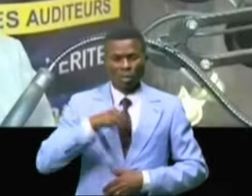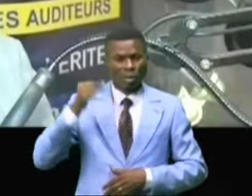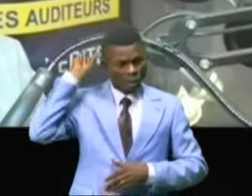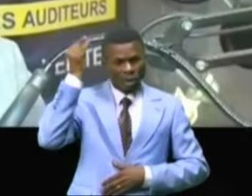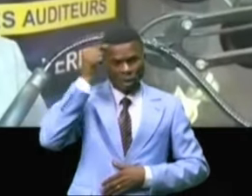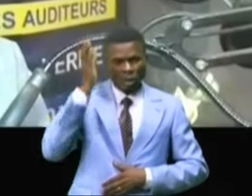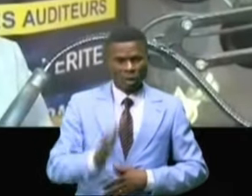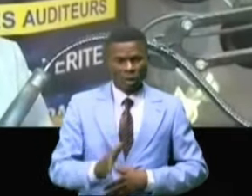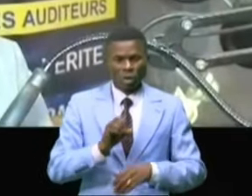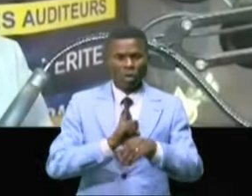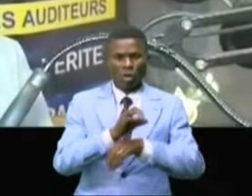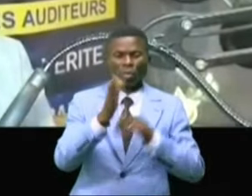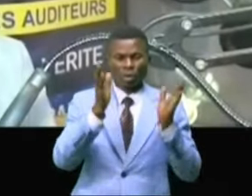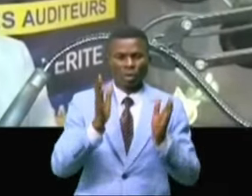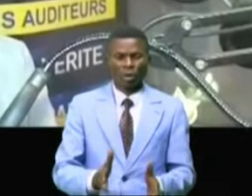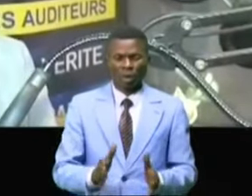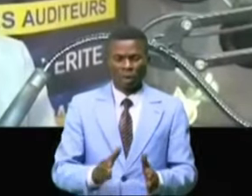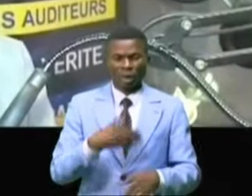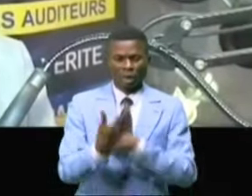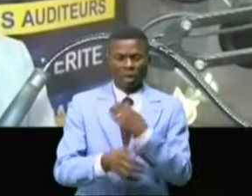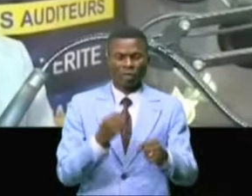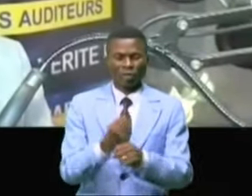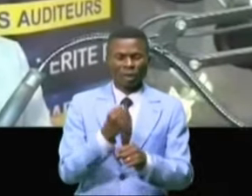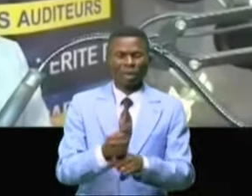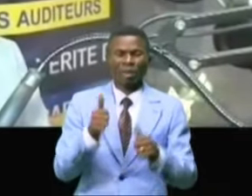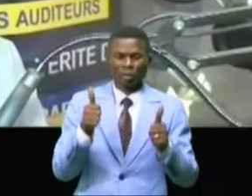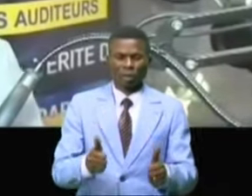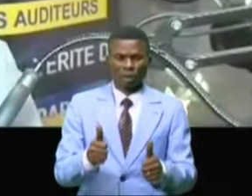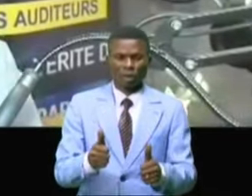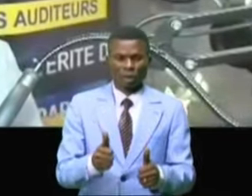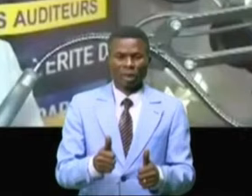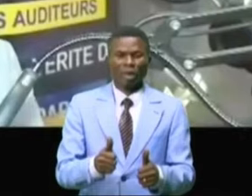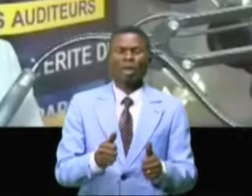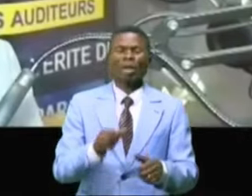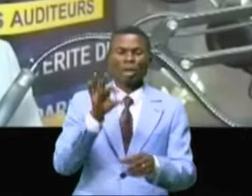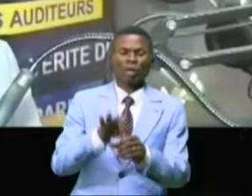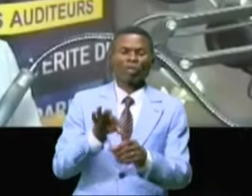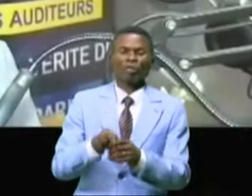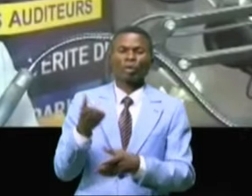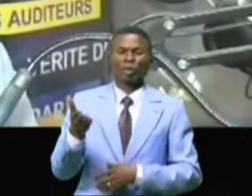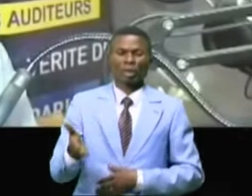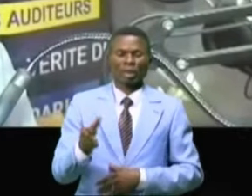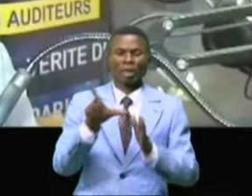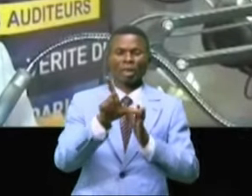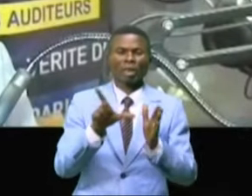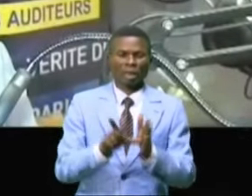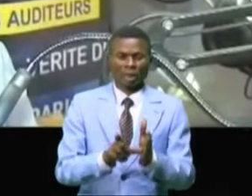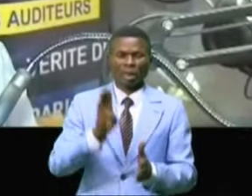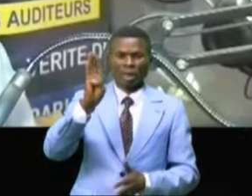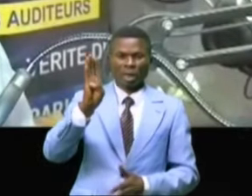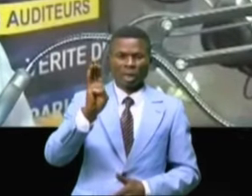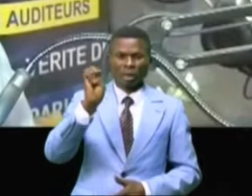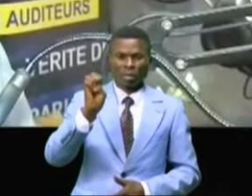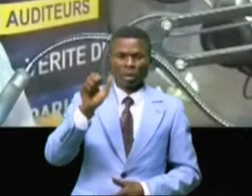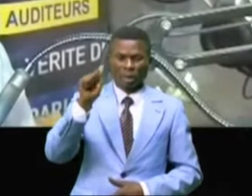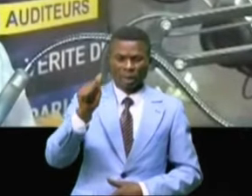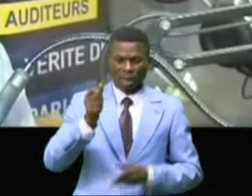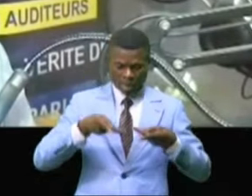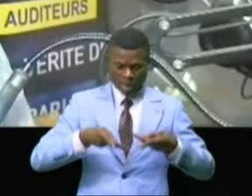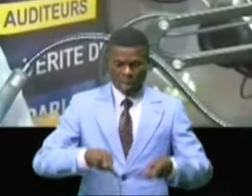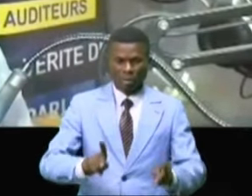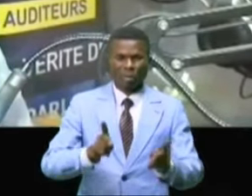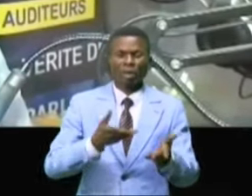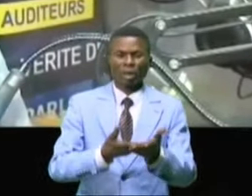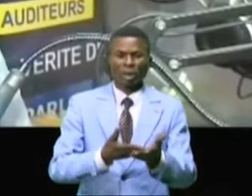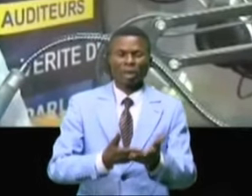ou mandataires pour bien faire le travail pour lequel ils ont été élus. La loi Béa permettra, a-t-il indiqué